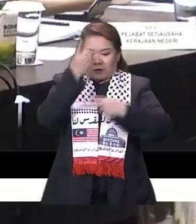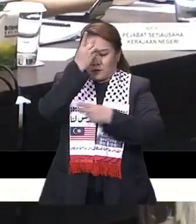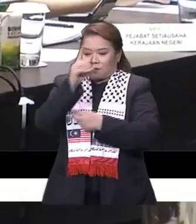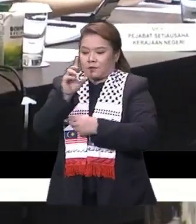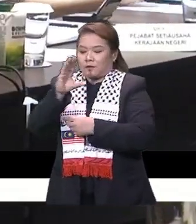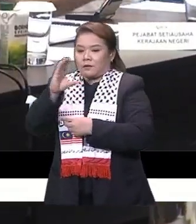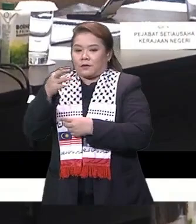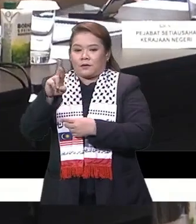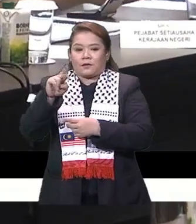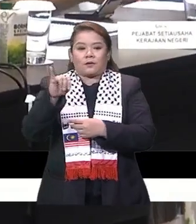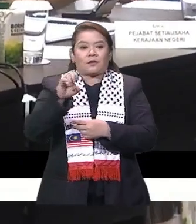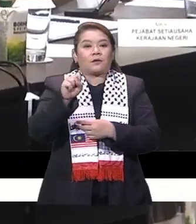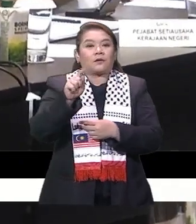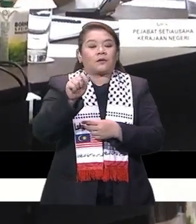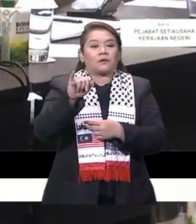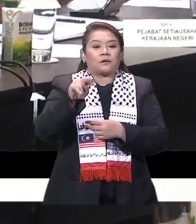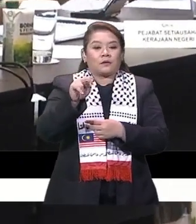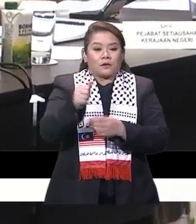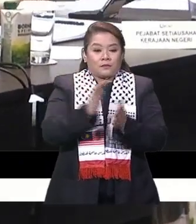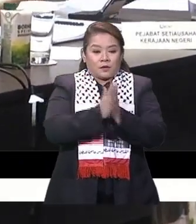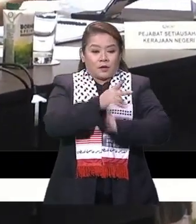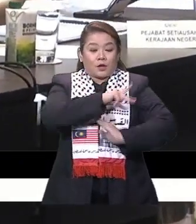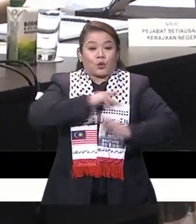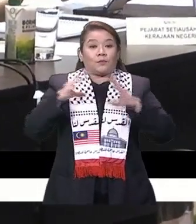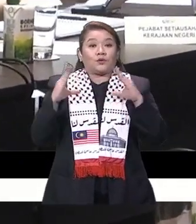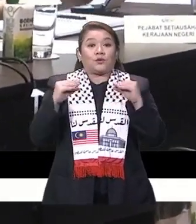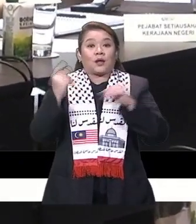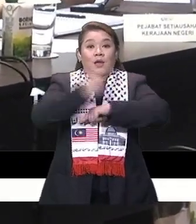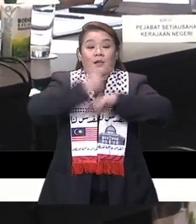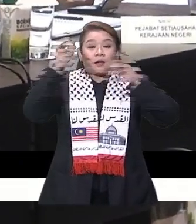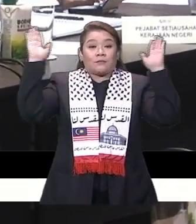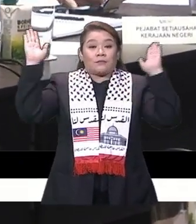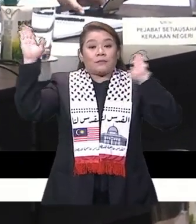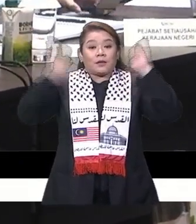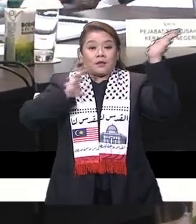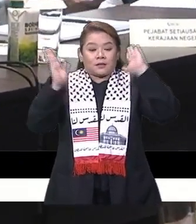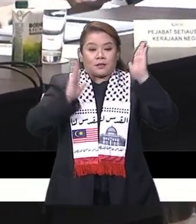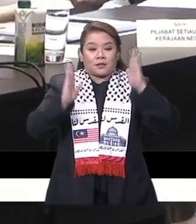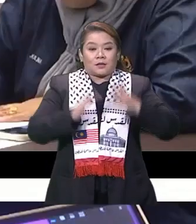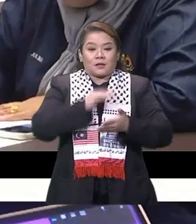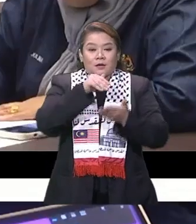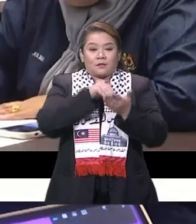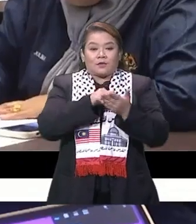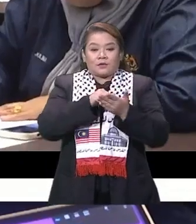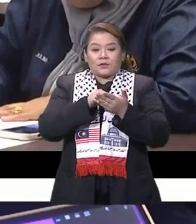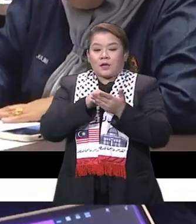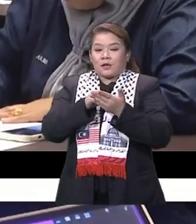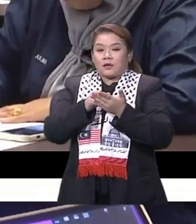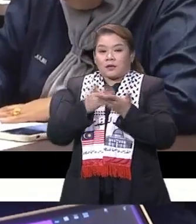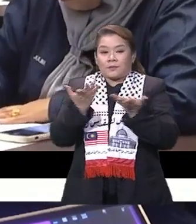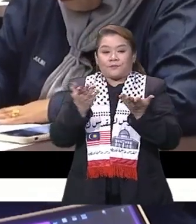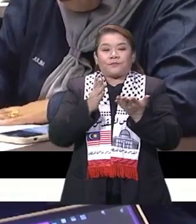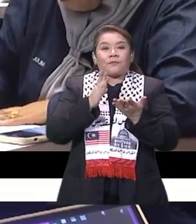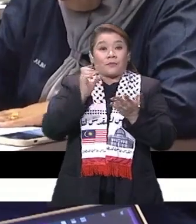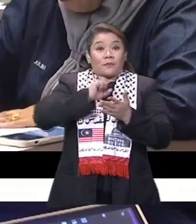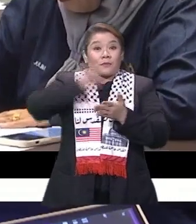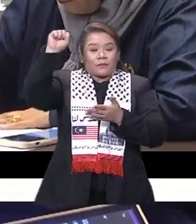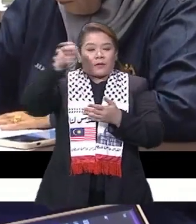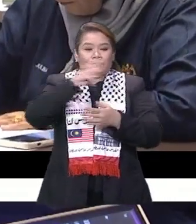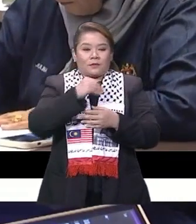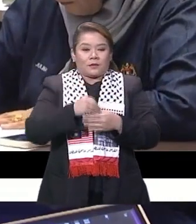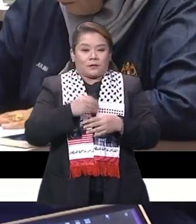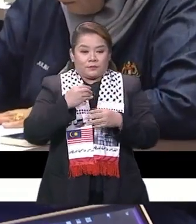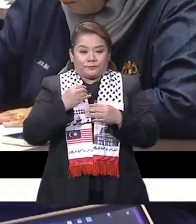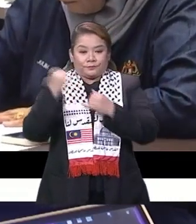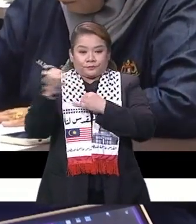Liu, memperkongsikan bersama mesyuarat jawatankuasa Induk Hari Malaysia di Pusat Konvensyen Antarabangsa Sabah. Antara tetamu jemputan